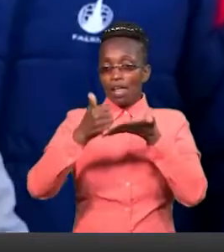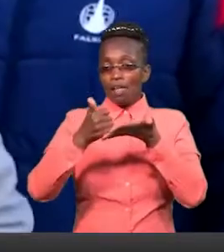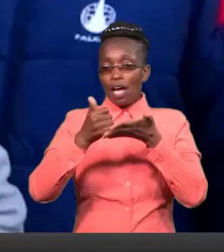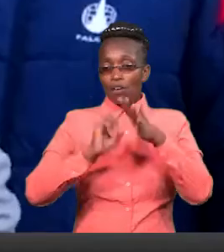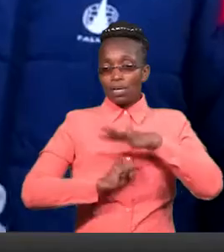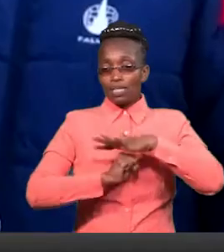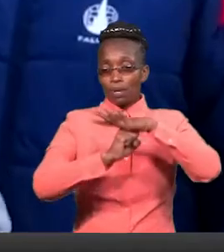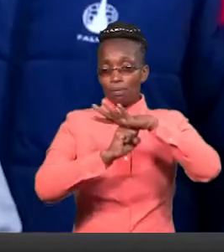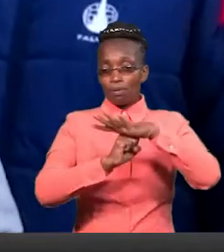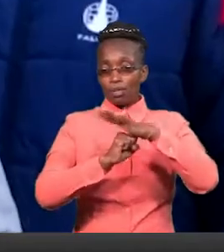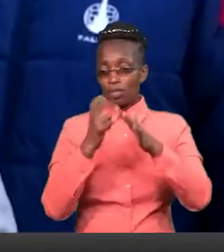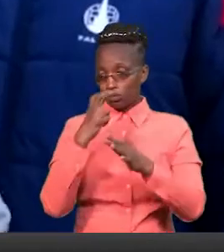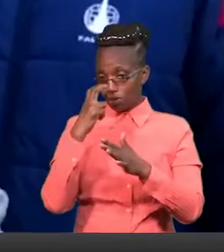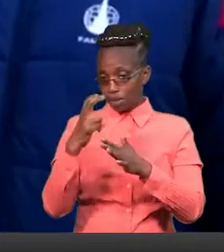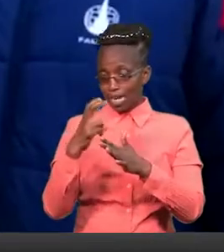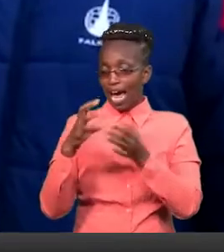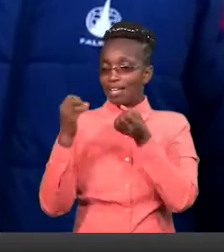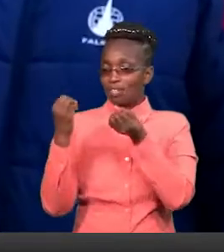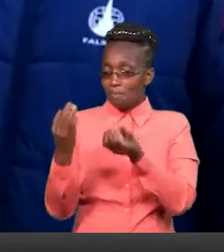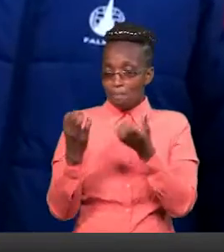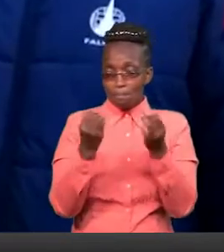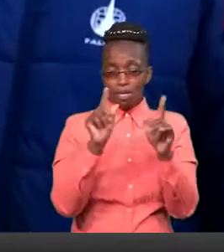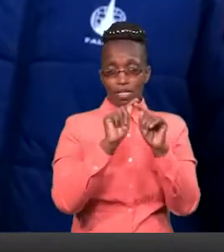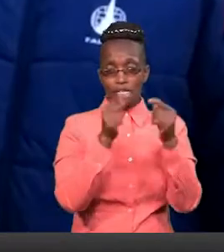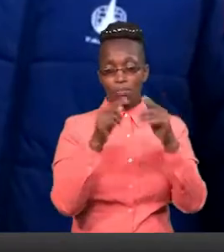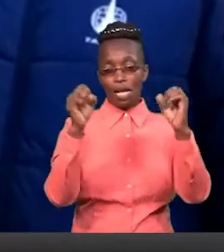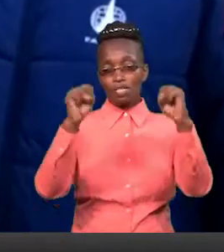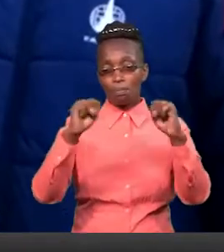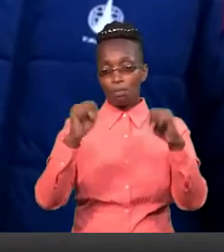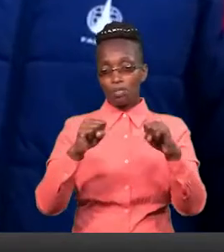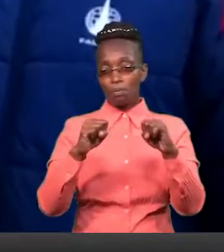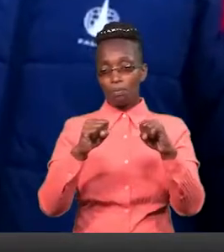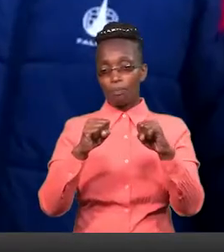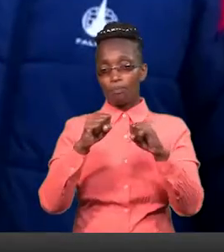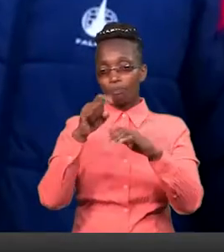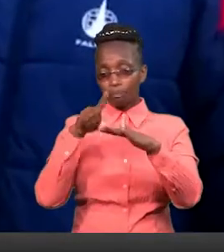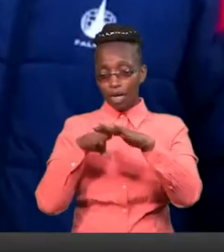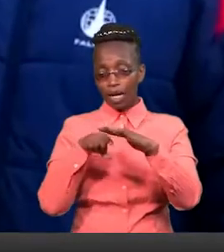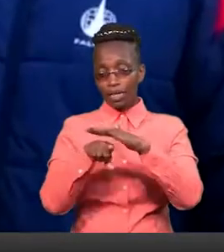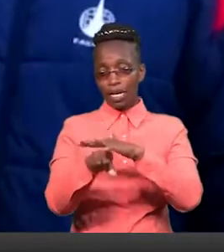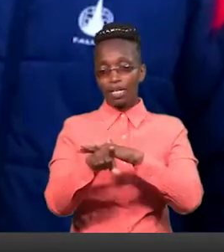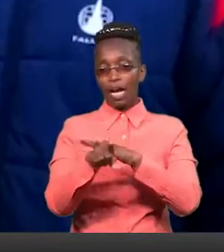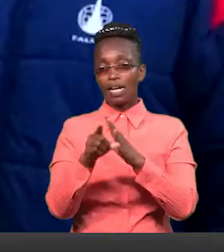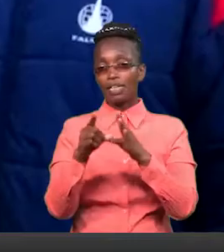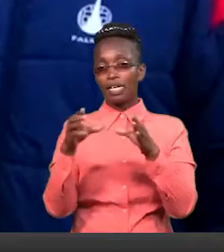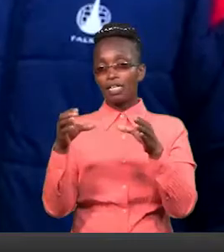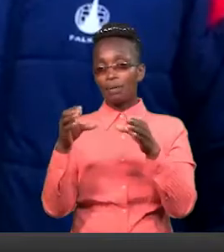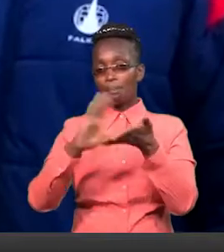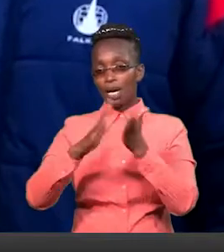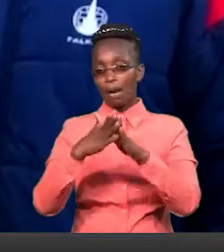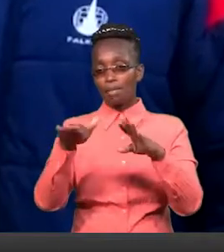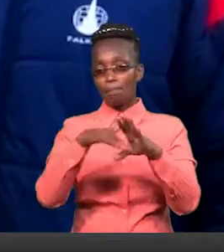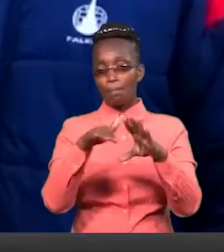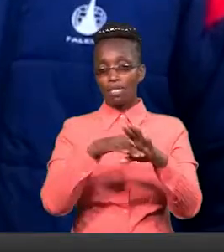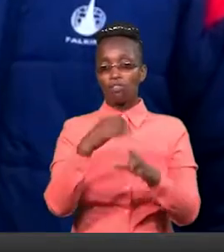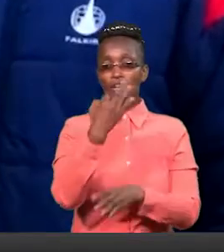many teams as possible, teams zetu simengia simekuwa wanachama wa FKF. Na kwa sababu ukiwa